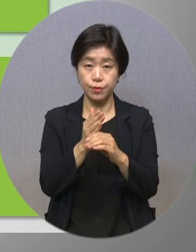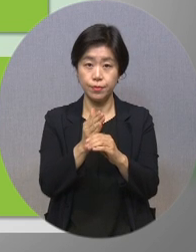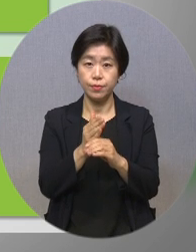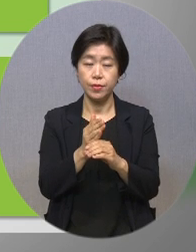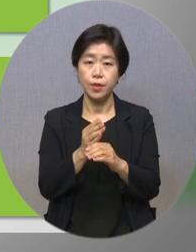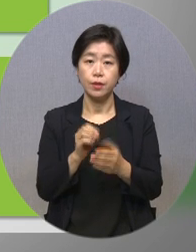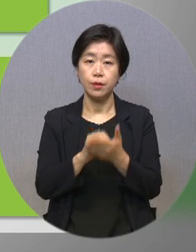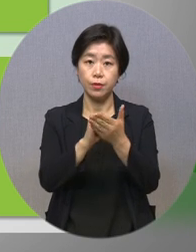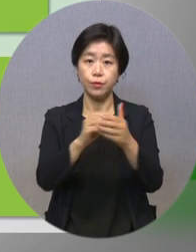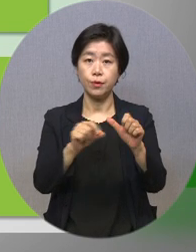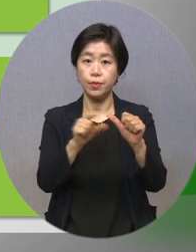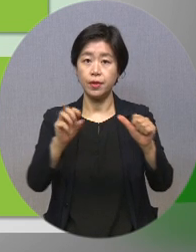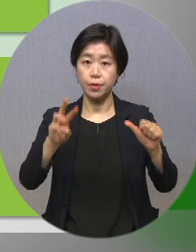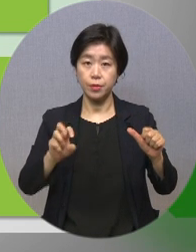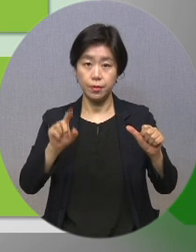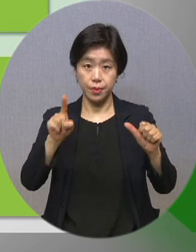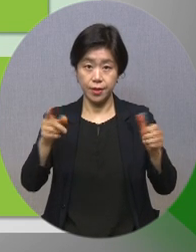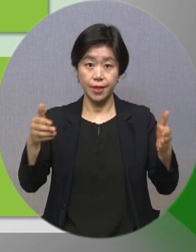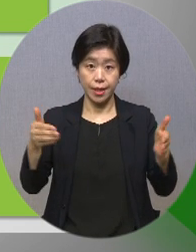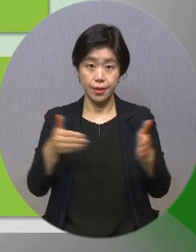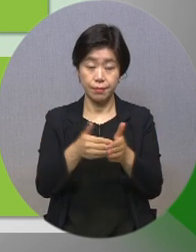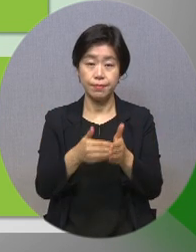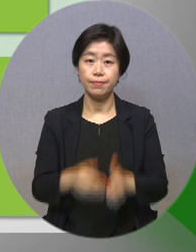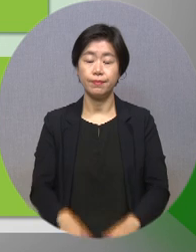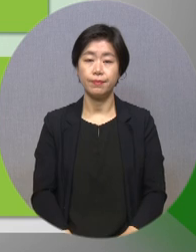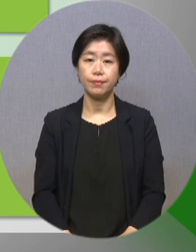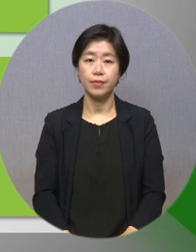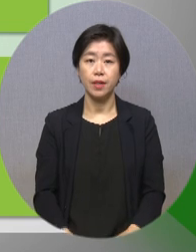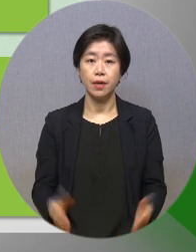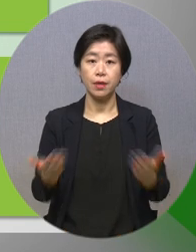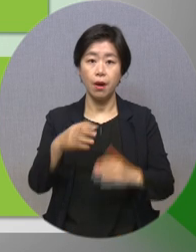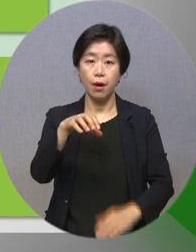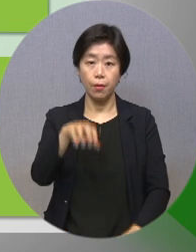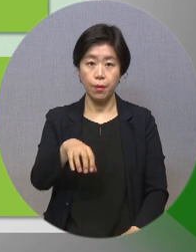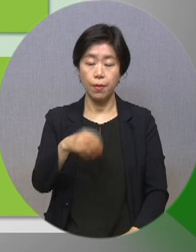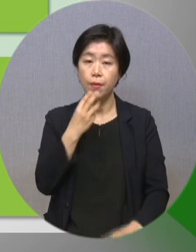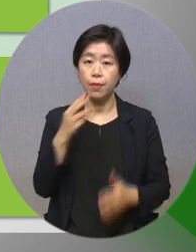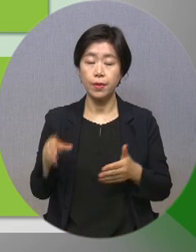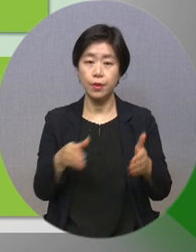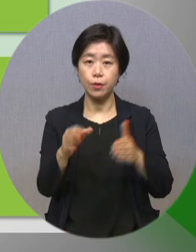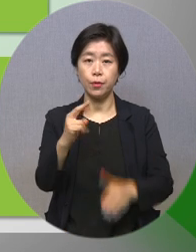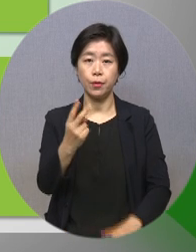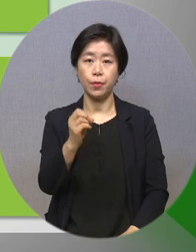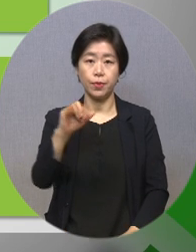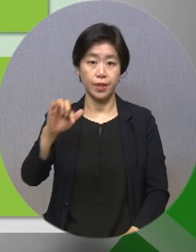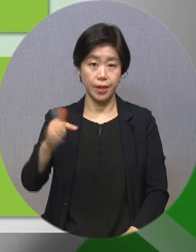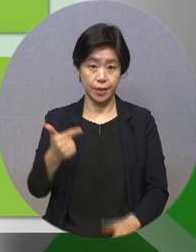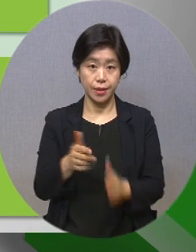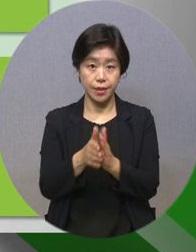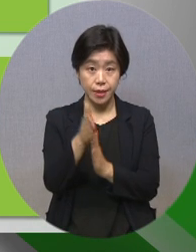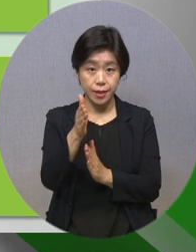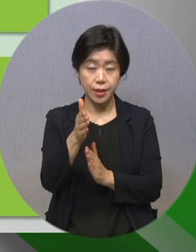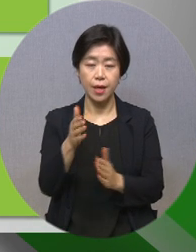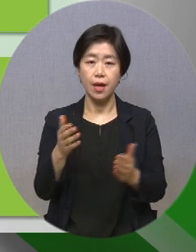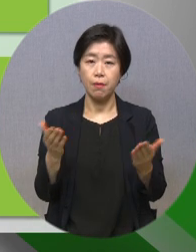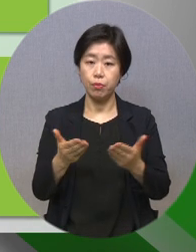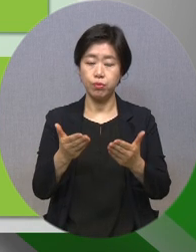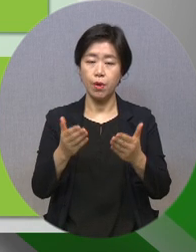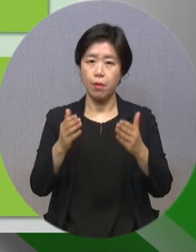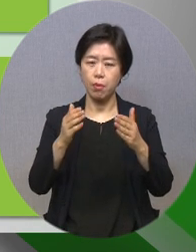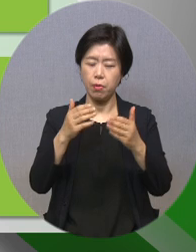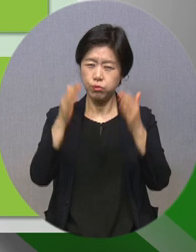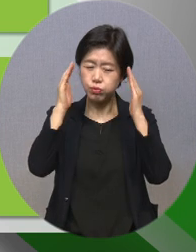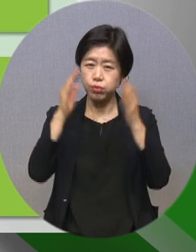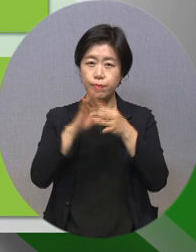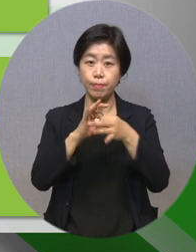31일까지며 근무지는 경기도 용인시입니다. 경력과 학력은 무관하며 계약직을 채용합니다. 장애인만